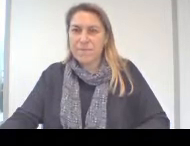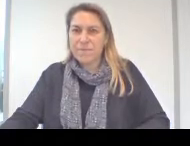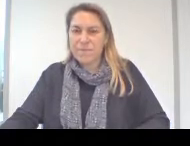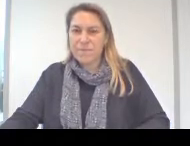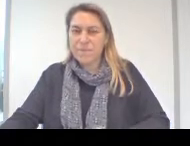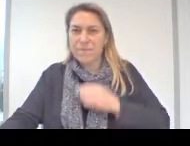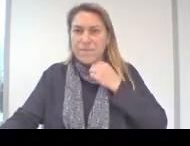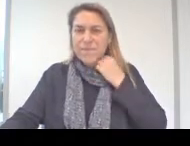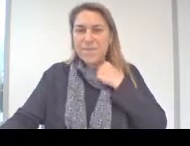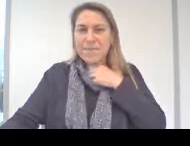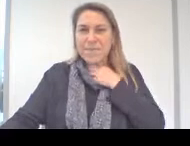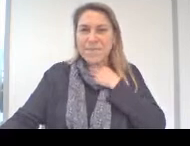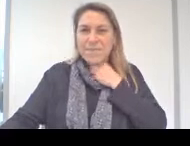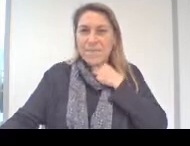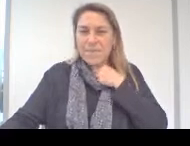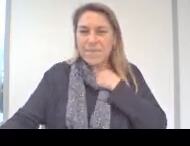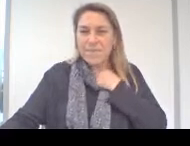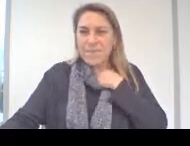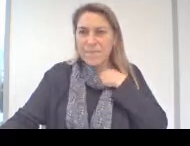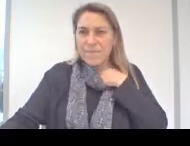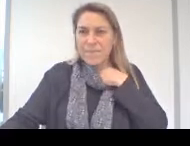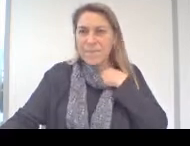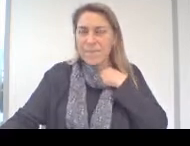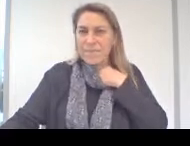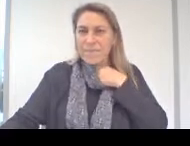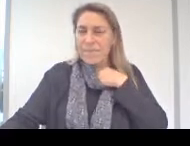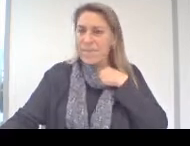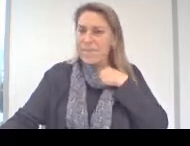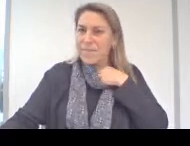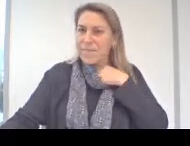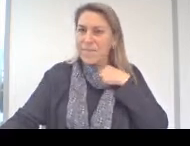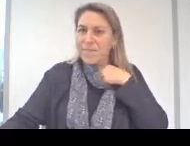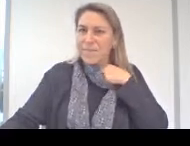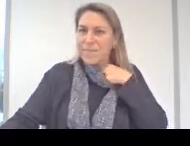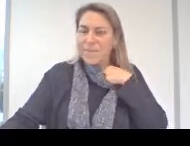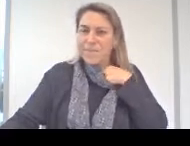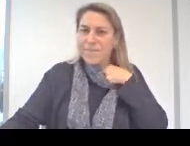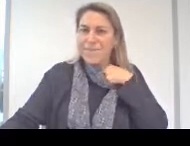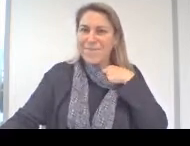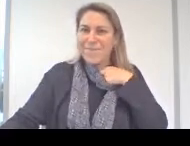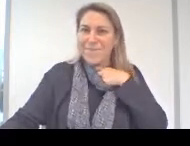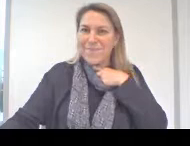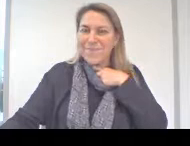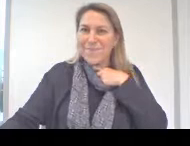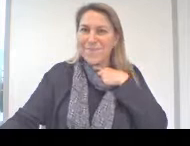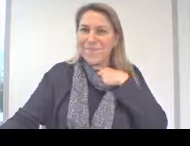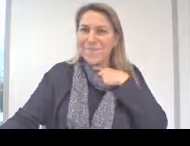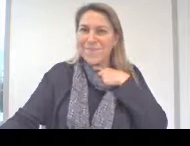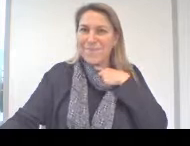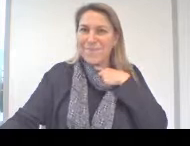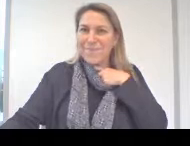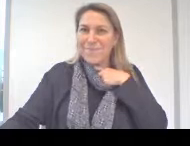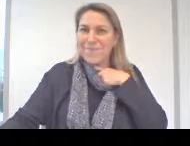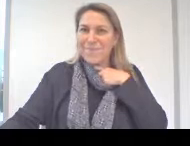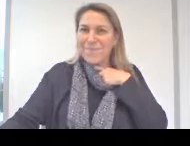heureusement. 57% des établissements possèdent un restaurant, 73% un snack et 53% une épicerie, ce qui permet d'avoir des